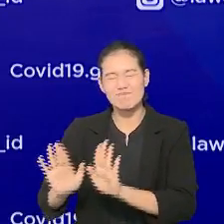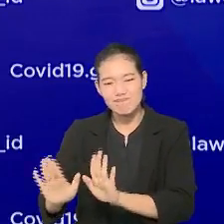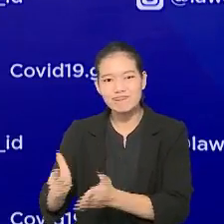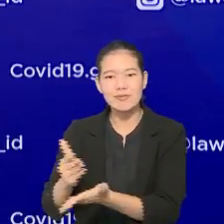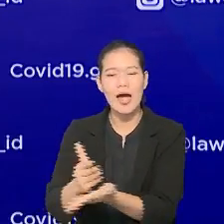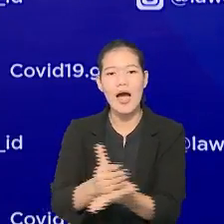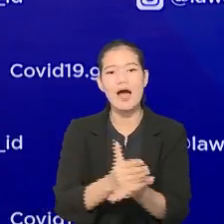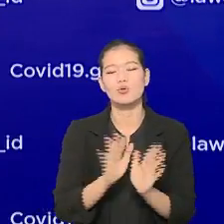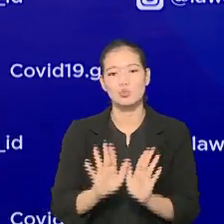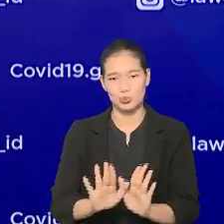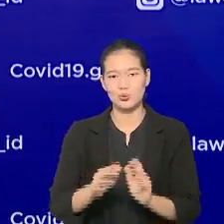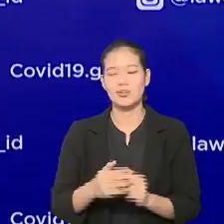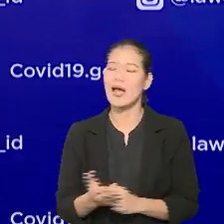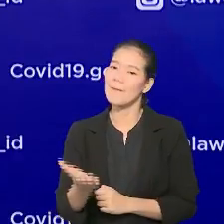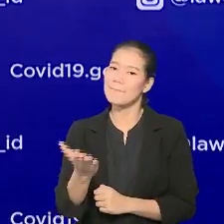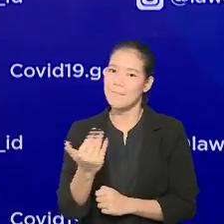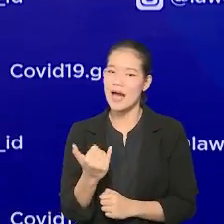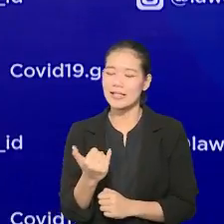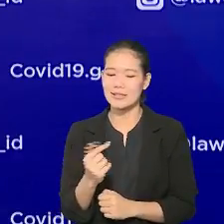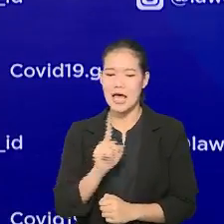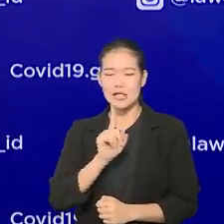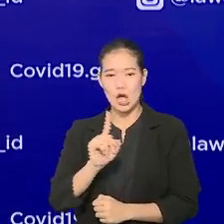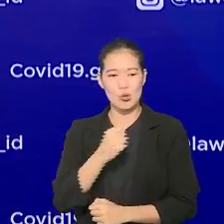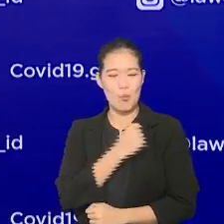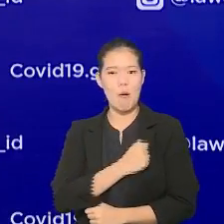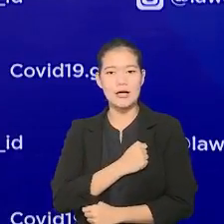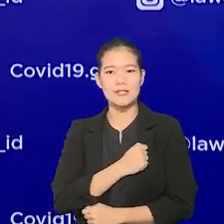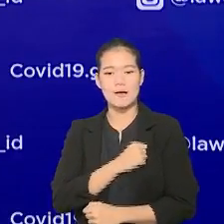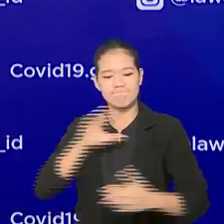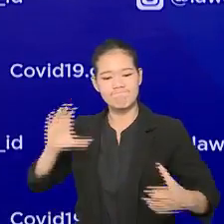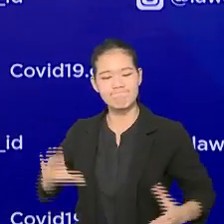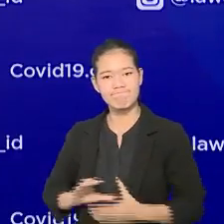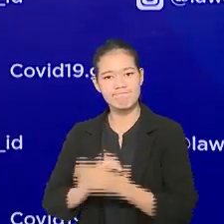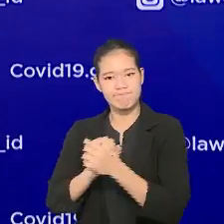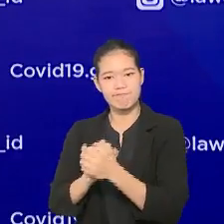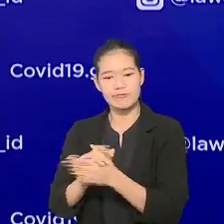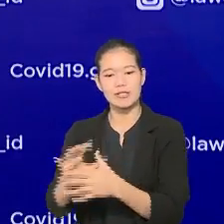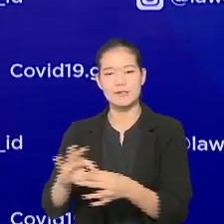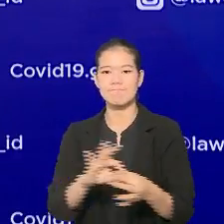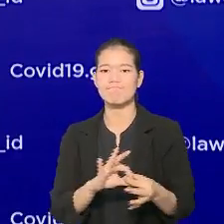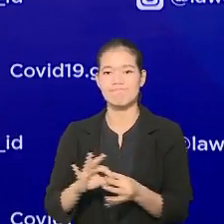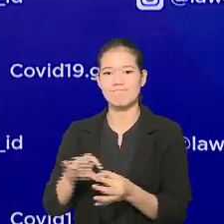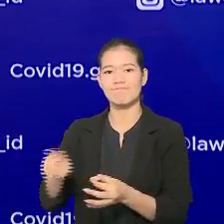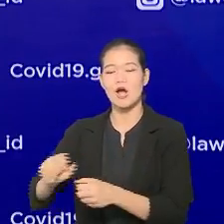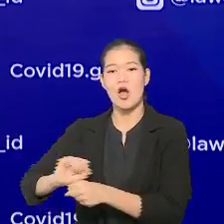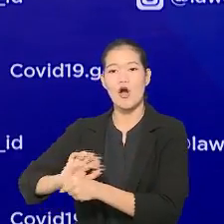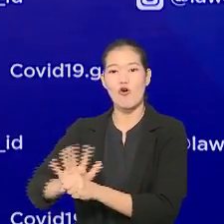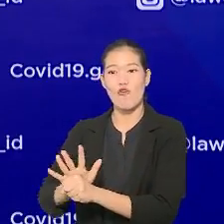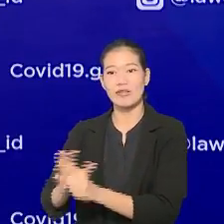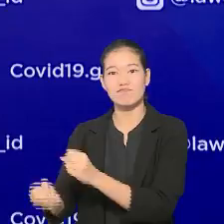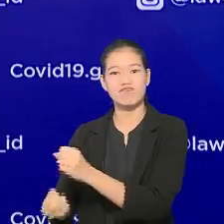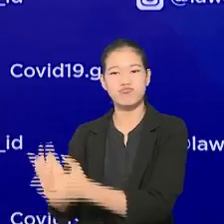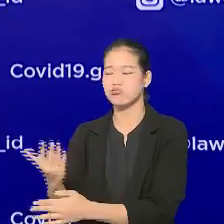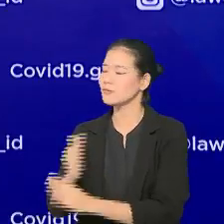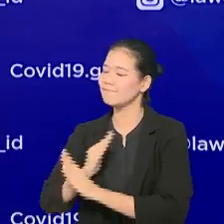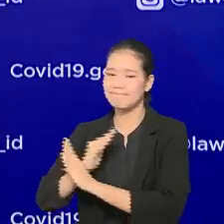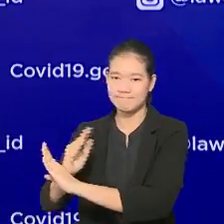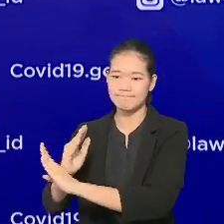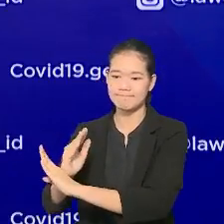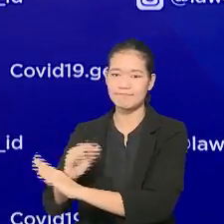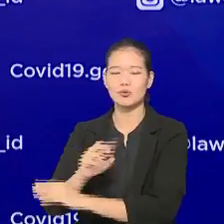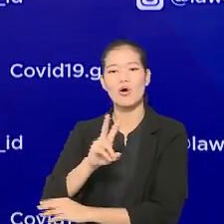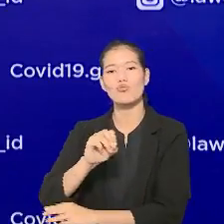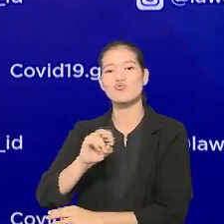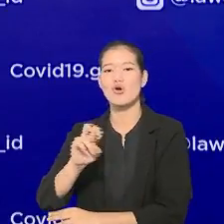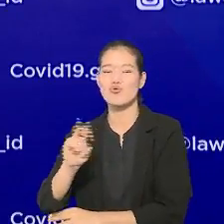penting. Mari kita sebagai bangsa secara kolektif mencegah lonjakan COVID-19 di tahun